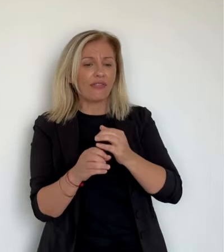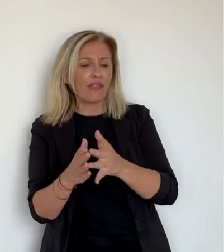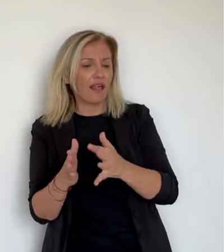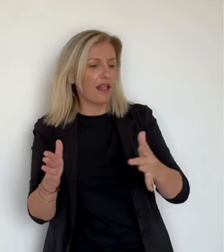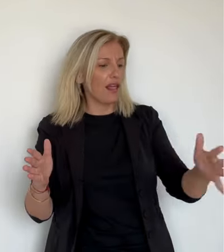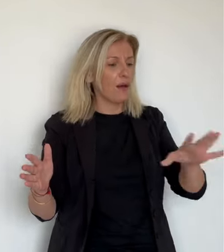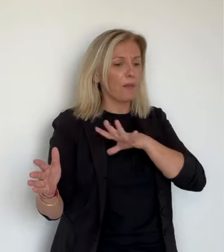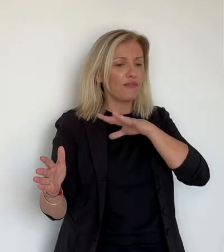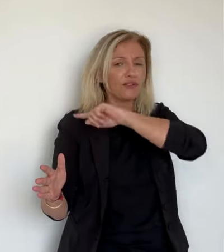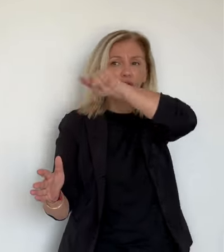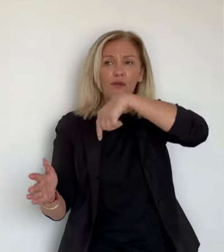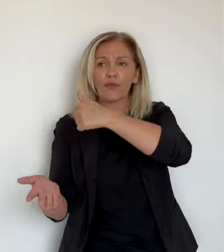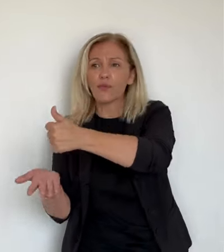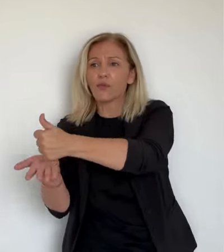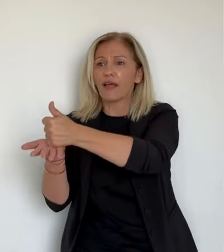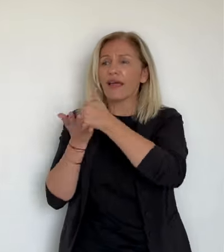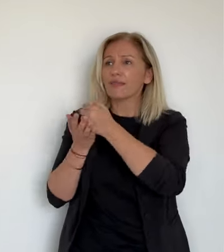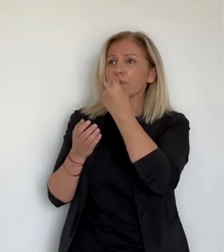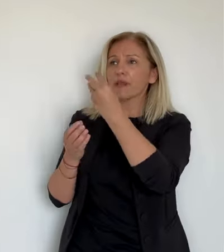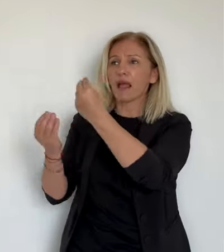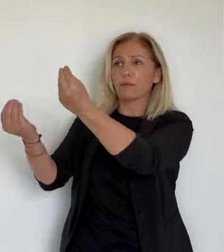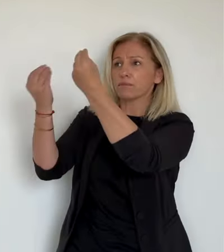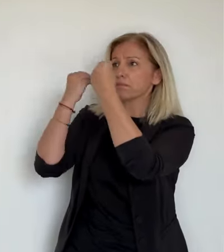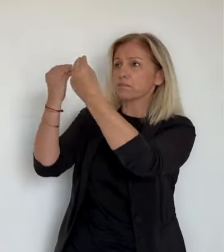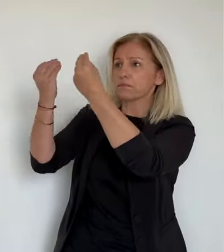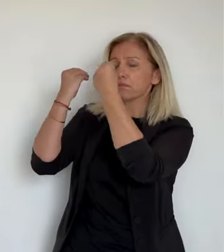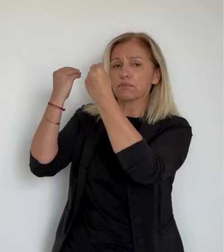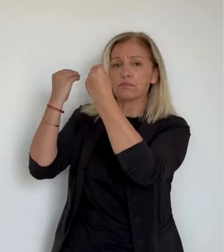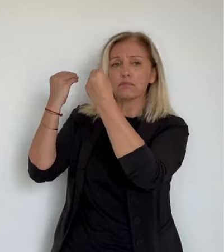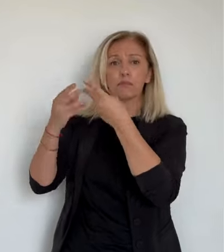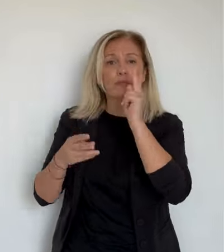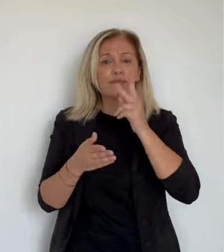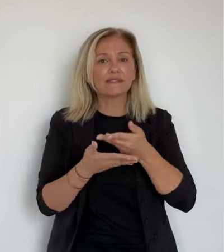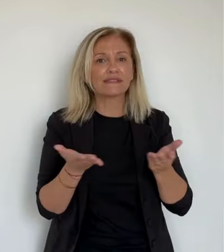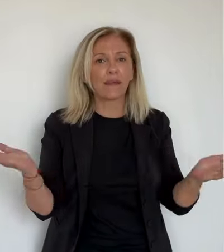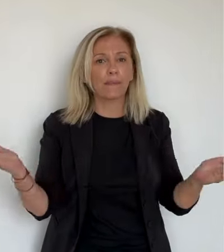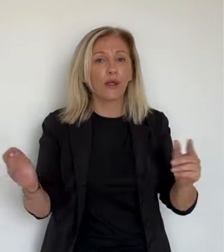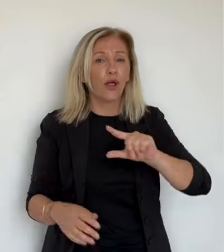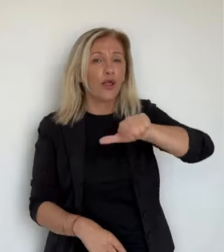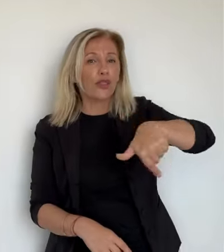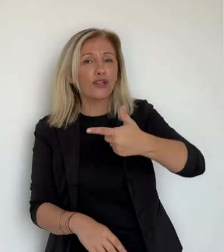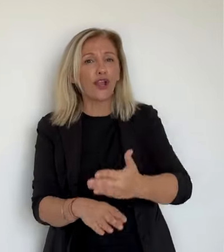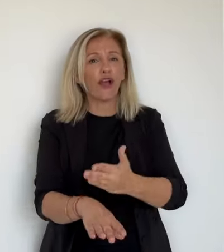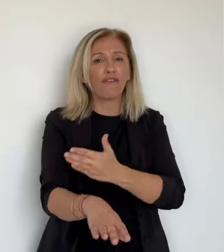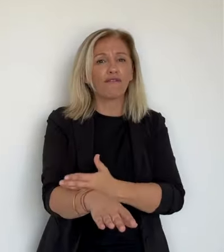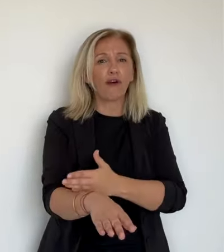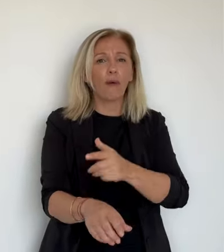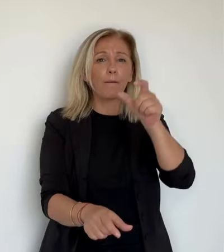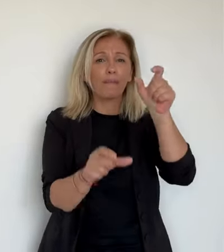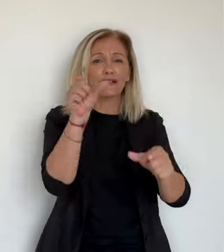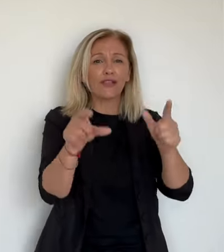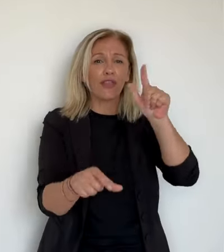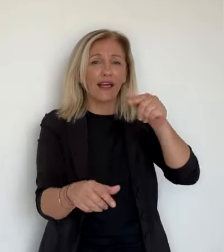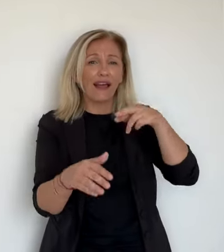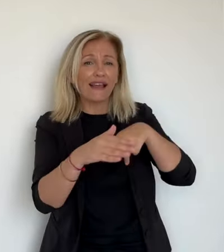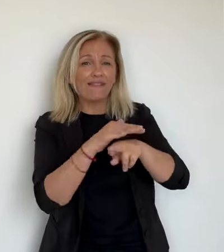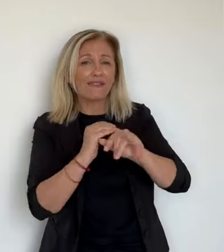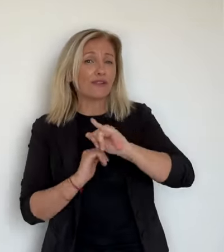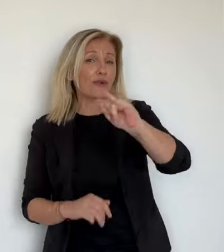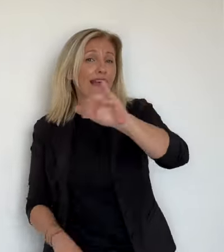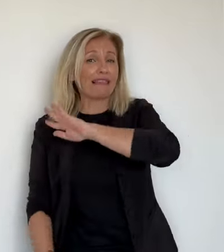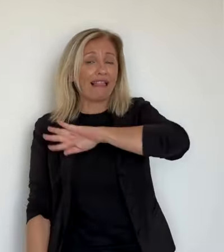c'était plutôt facile. 2 heures avant, certains ont révisé jusqu'à la dernière minute. Ce matin, on planche sur l'histoire